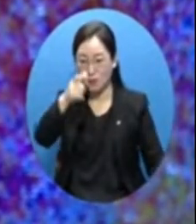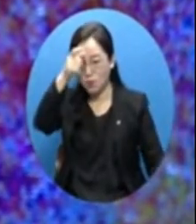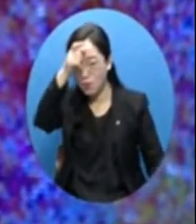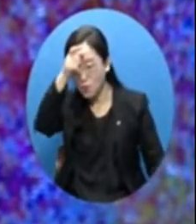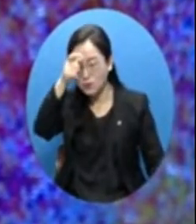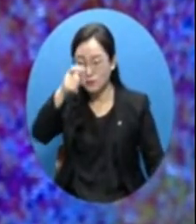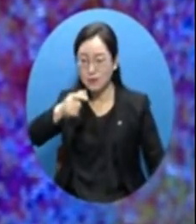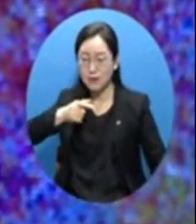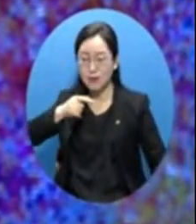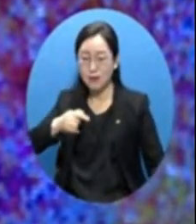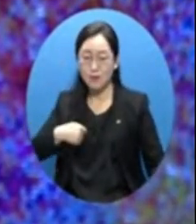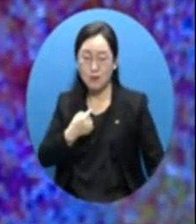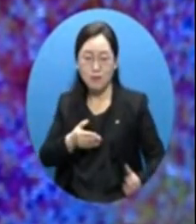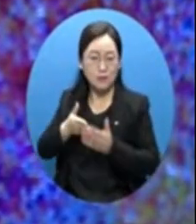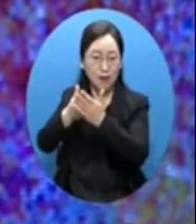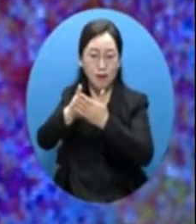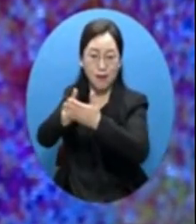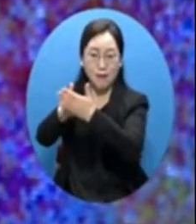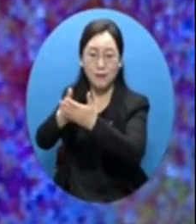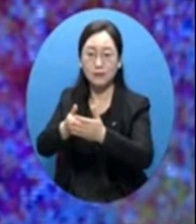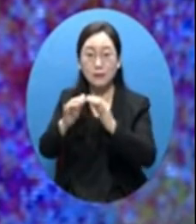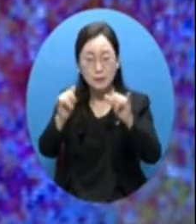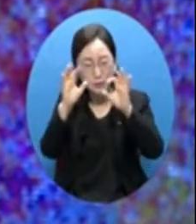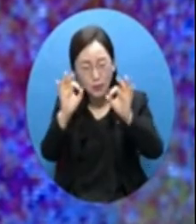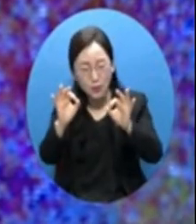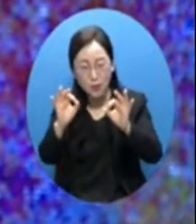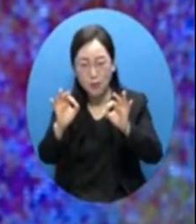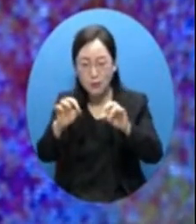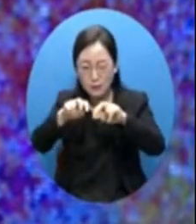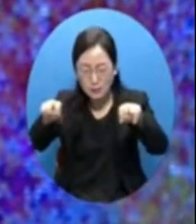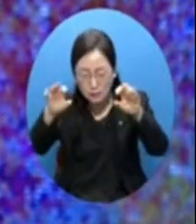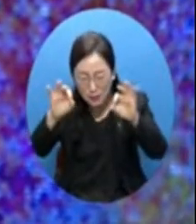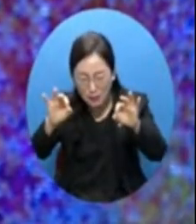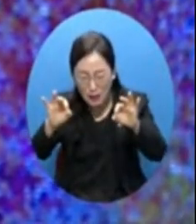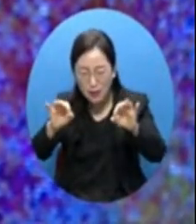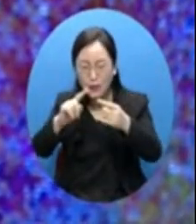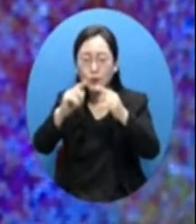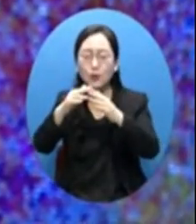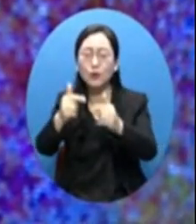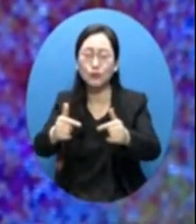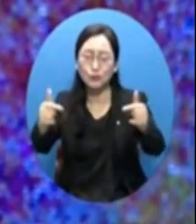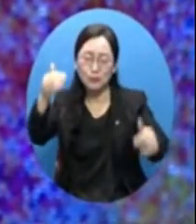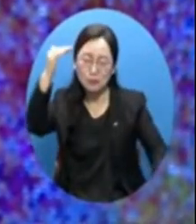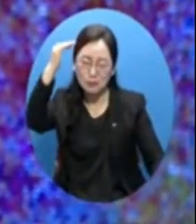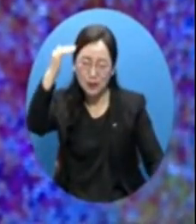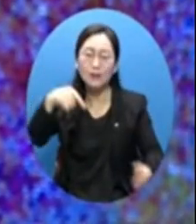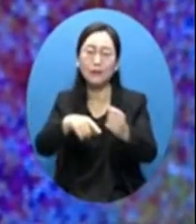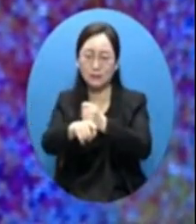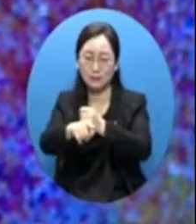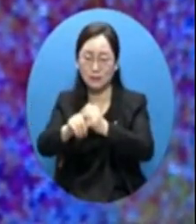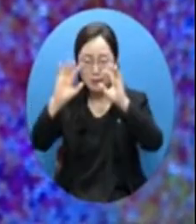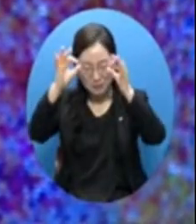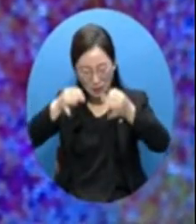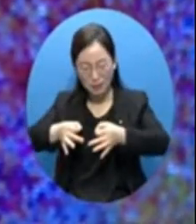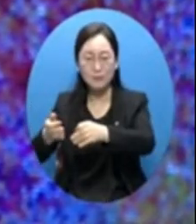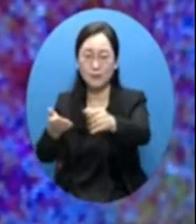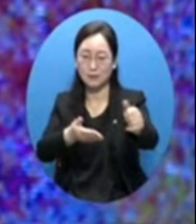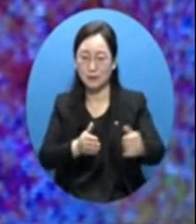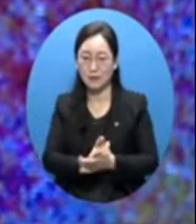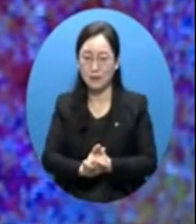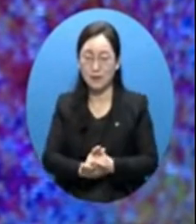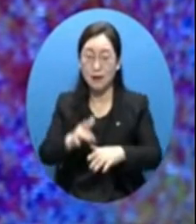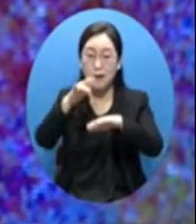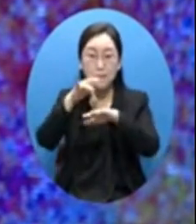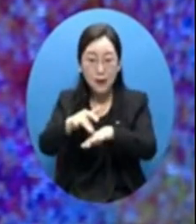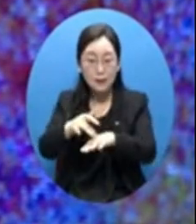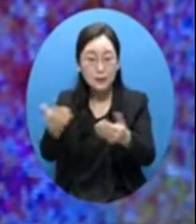외치는 사람들이 어떻게 보면 교회를 위한다고 하지만 교회 풍을 가로막는 원인이 될 수 있다는 것을 생각합니다. 생각해야 합니다. 마귀 역사는